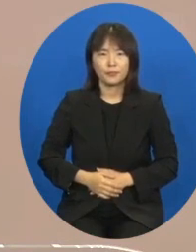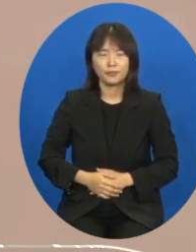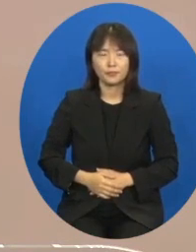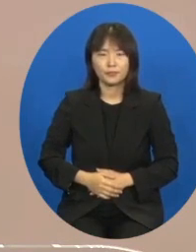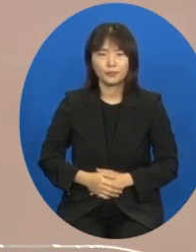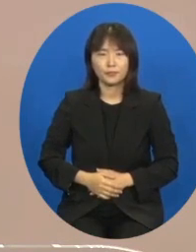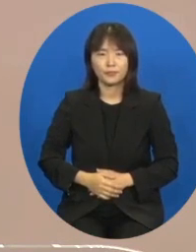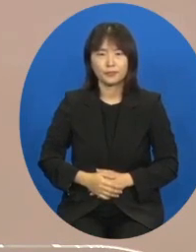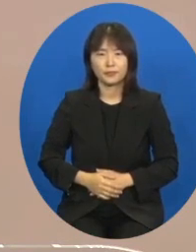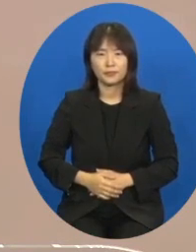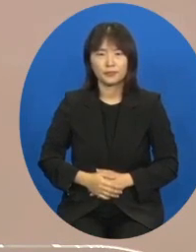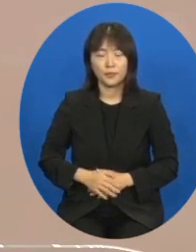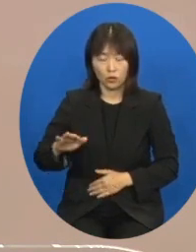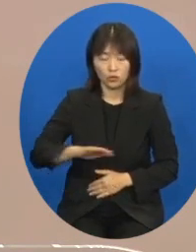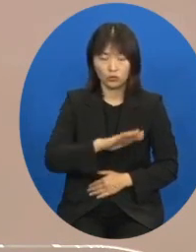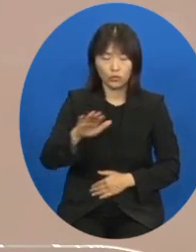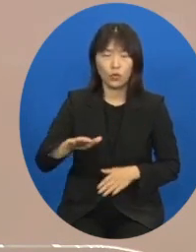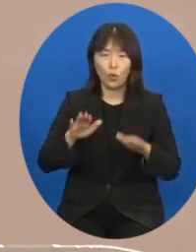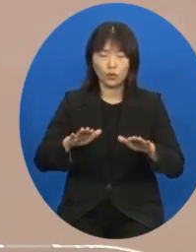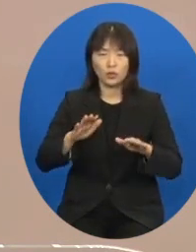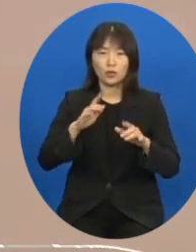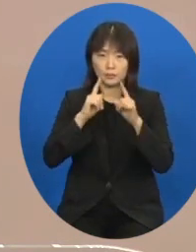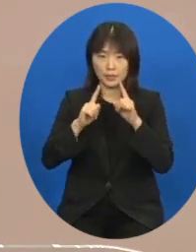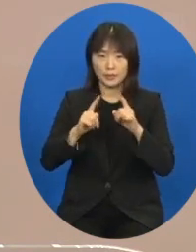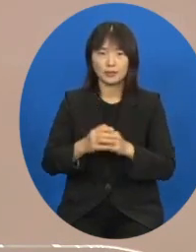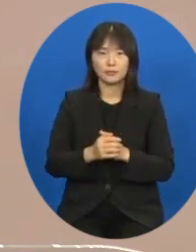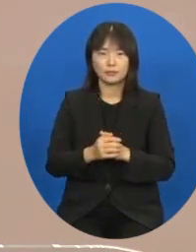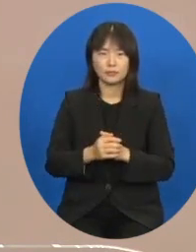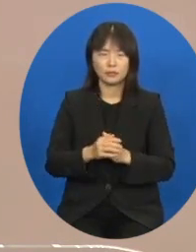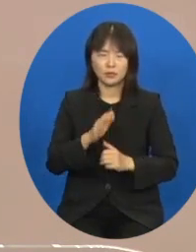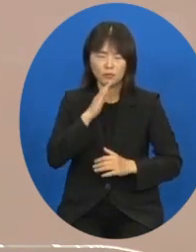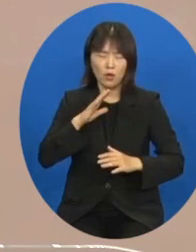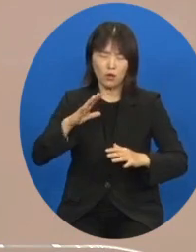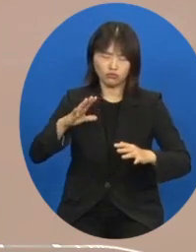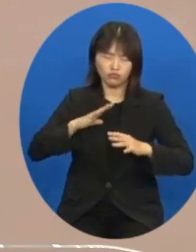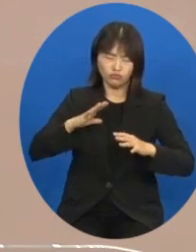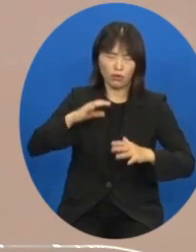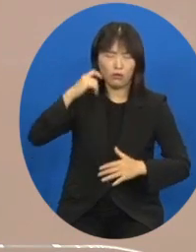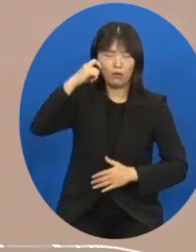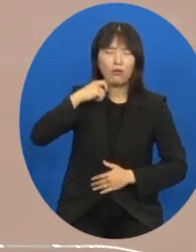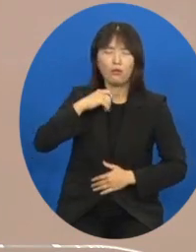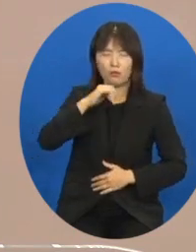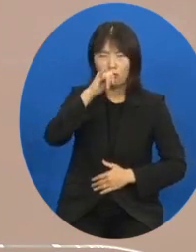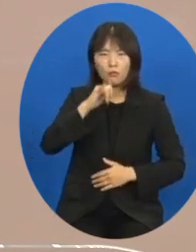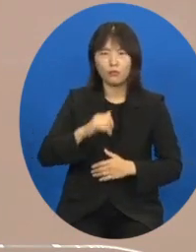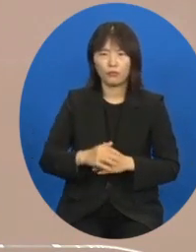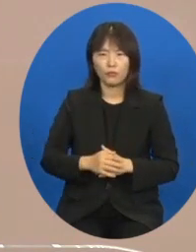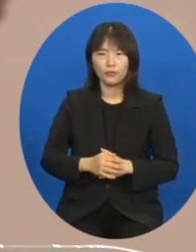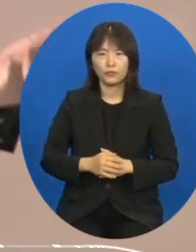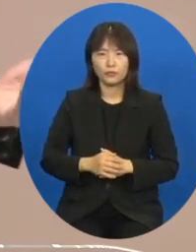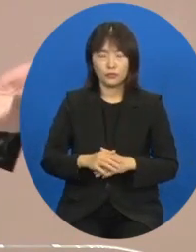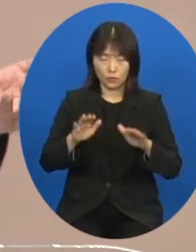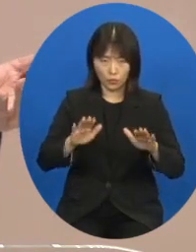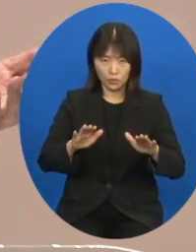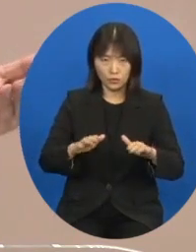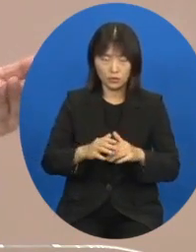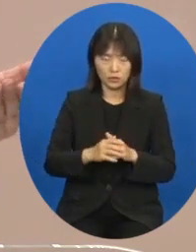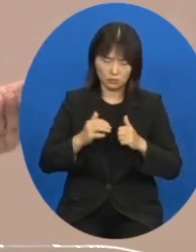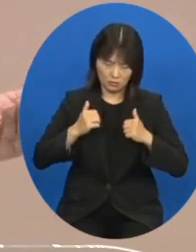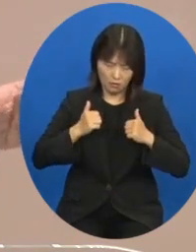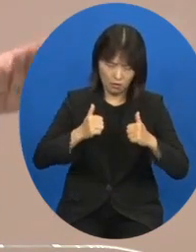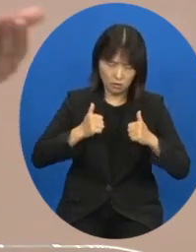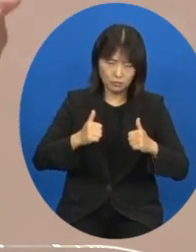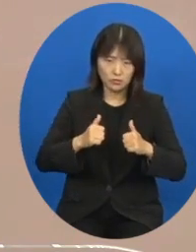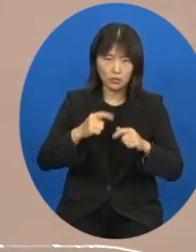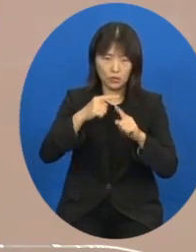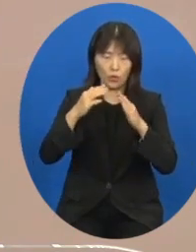그래서 우리에게 오늘 말씀이 매우 두렵게도 느껴지는 겁니다. 오늘 열심히